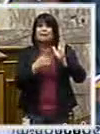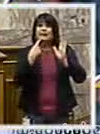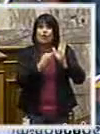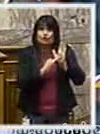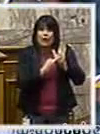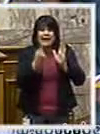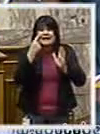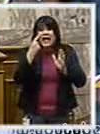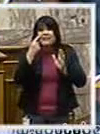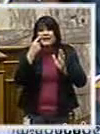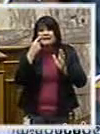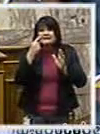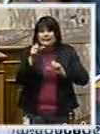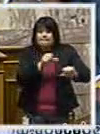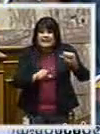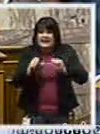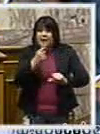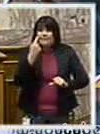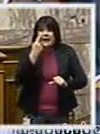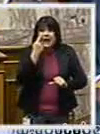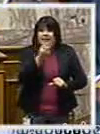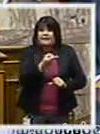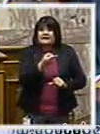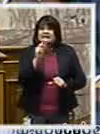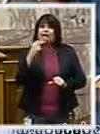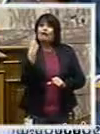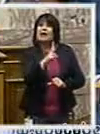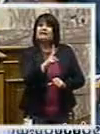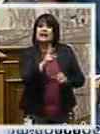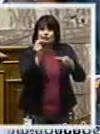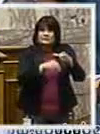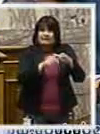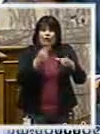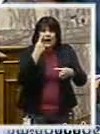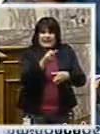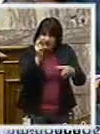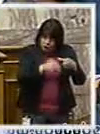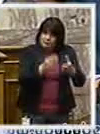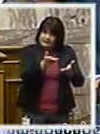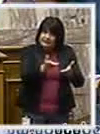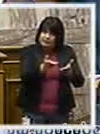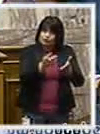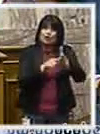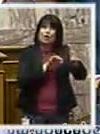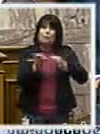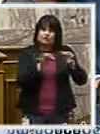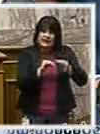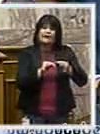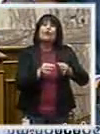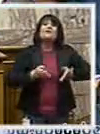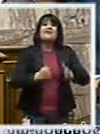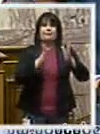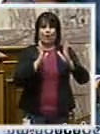πείραμα. Βάλτε κάλπι τώρα να δείτε αν οι δικοί σας βουλευτές το ψηφίσουν. Δεν μπορεί να περάσει αυτό το νομοσχέδιο. Είναι